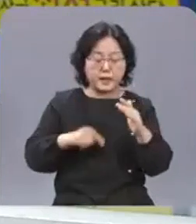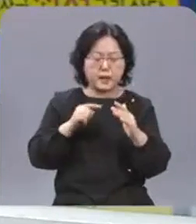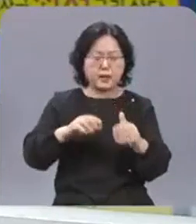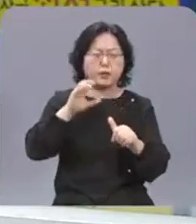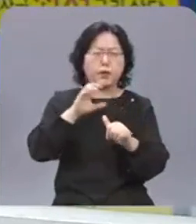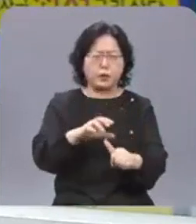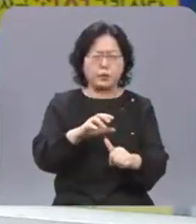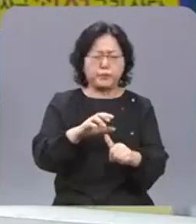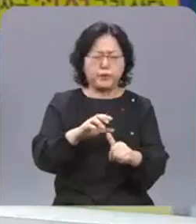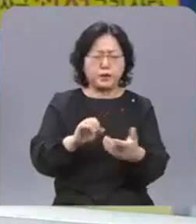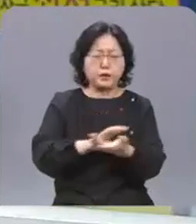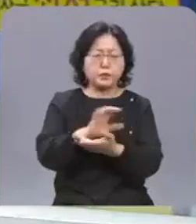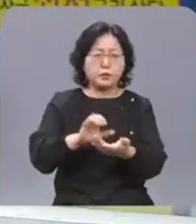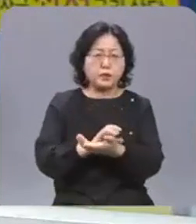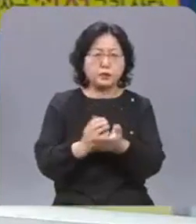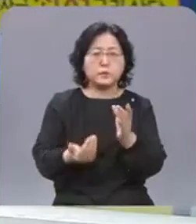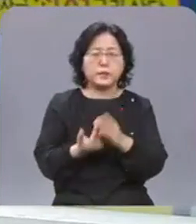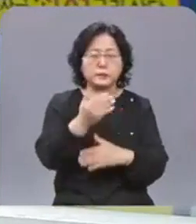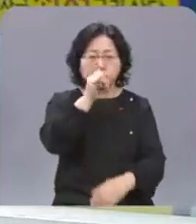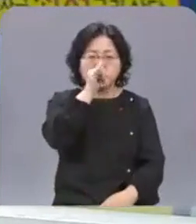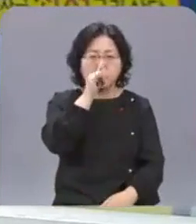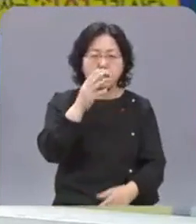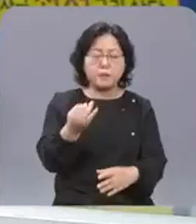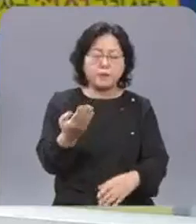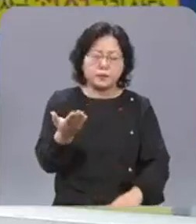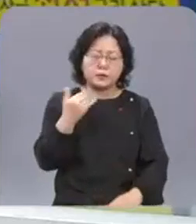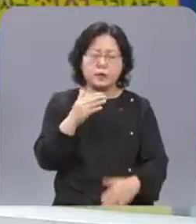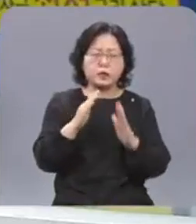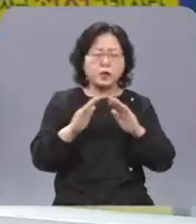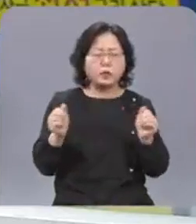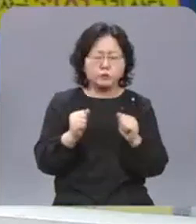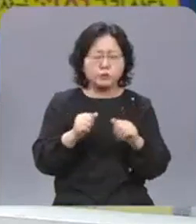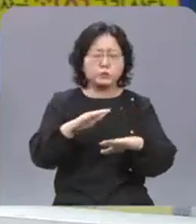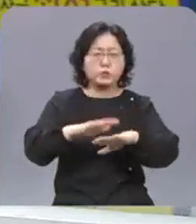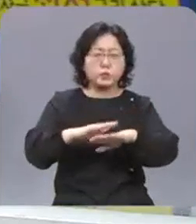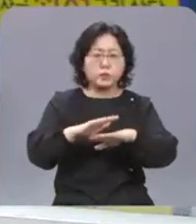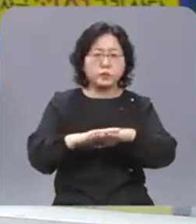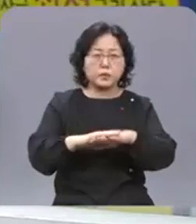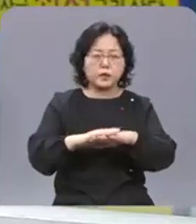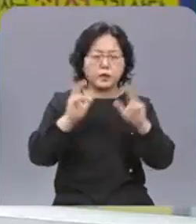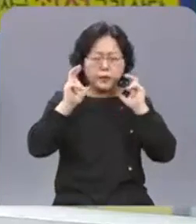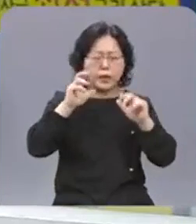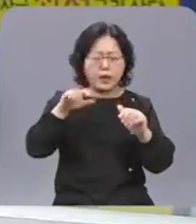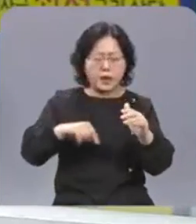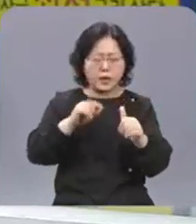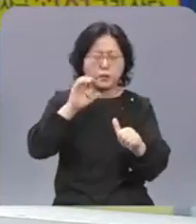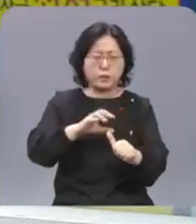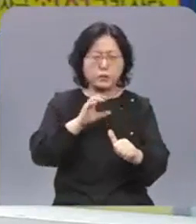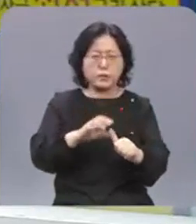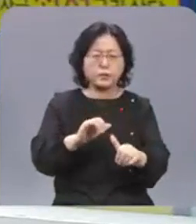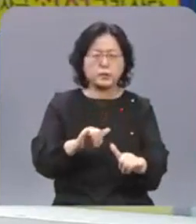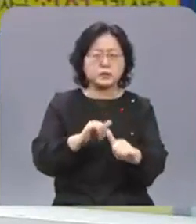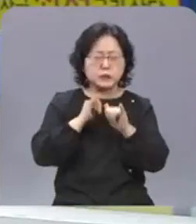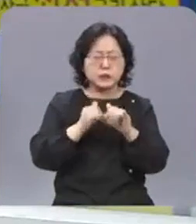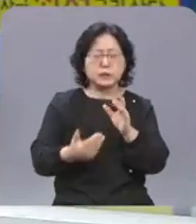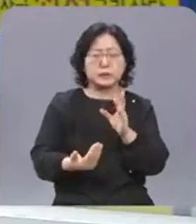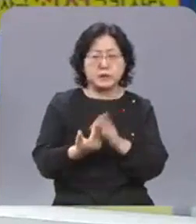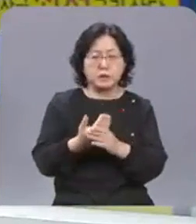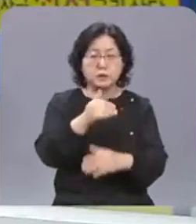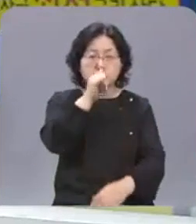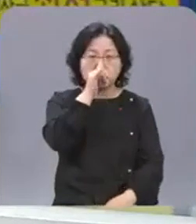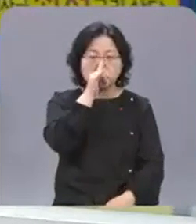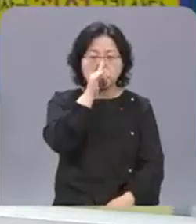괴롭힘 의혹도 새롭게 불거졌습니다. 얼마 전 전북의 한 농협에서도 직장 내 괴롭힘으로 스스로 목숨을 끊은 사건이